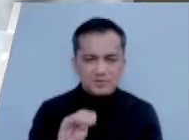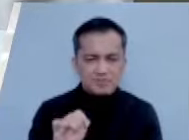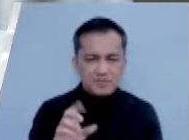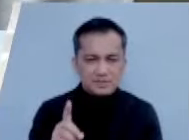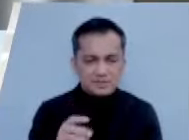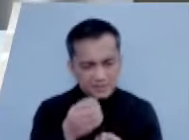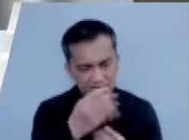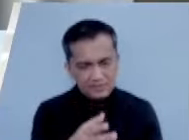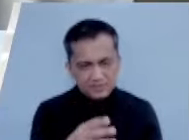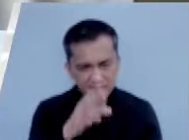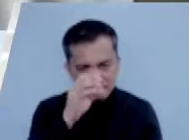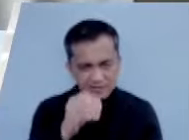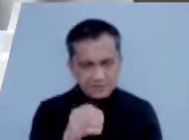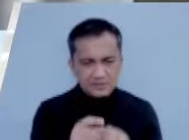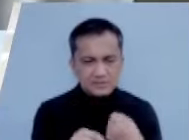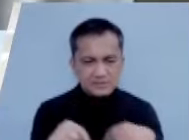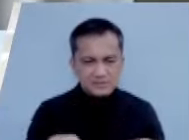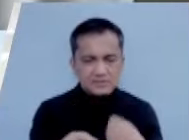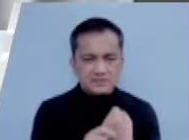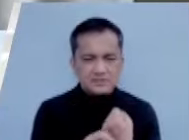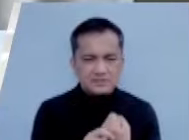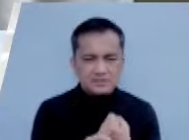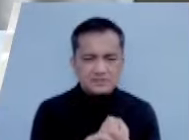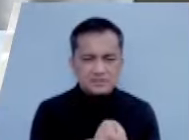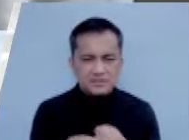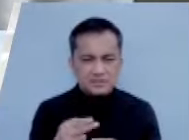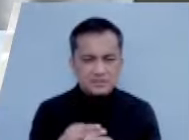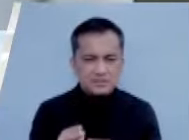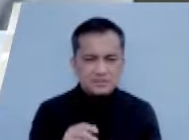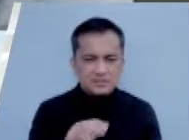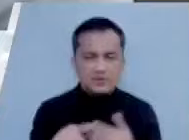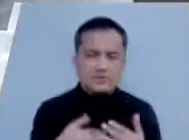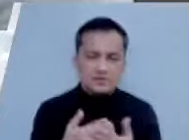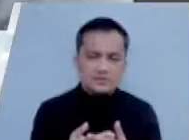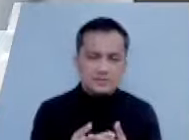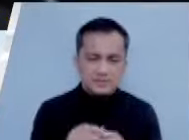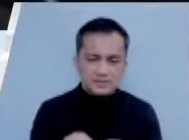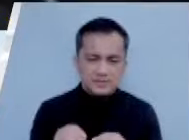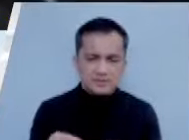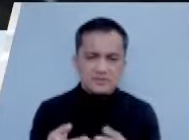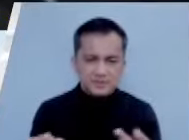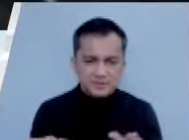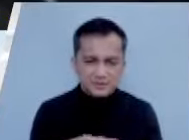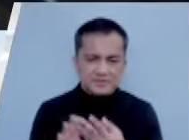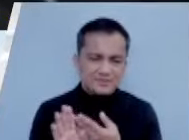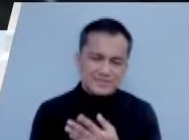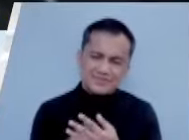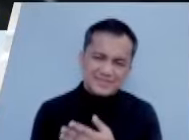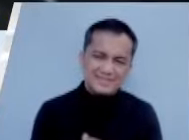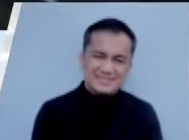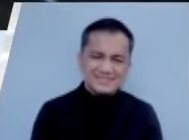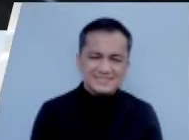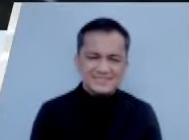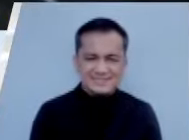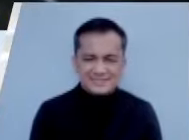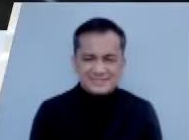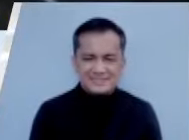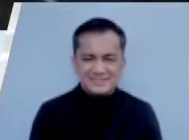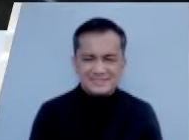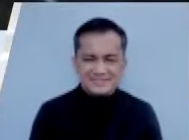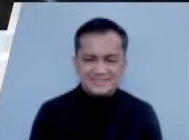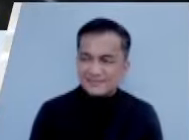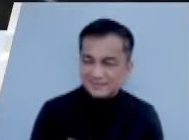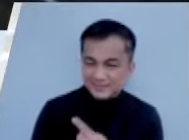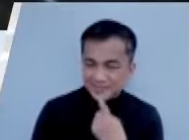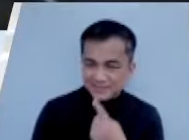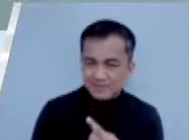just temporary. As soon as everything is in place, di balik-balik lang din. Why did you even get married? Kasi